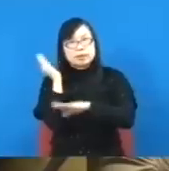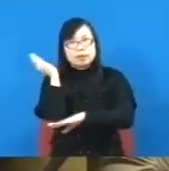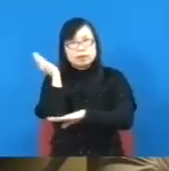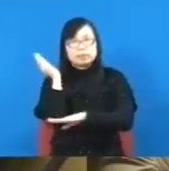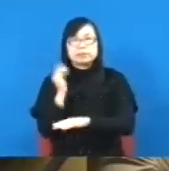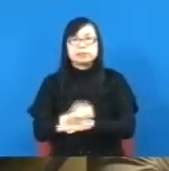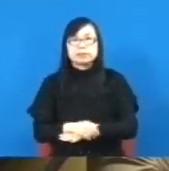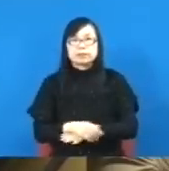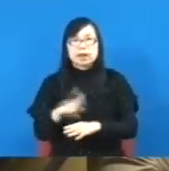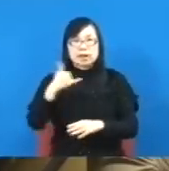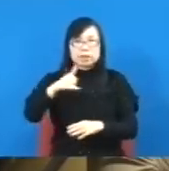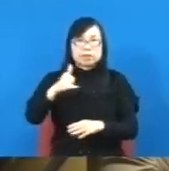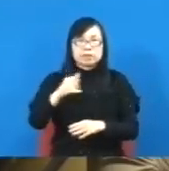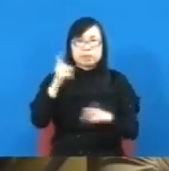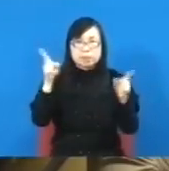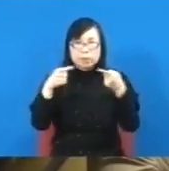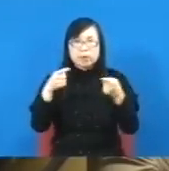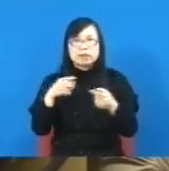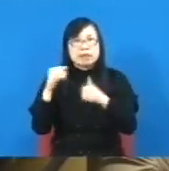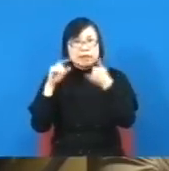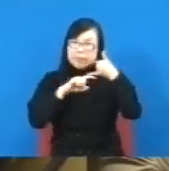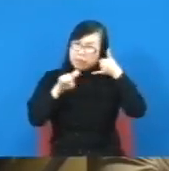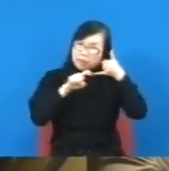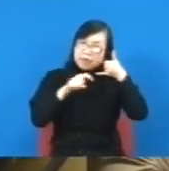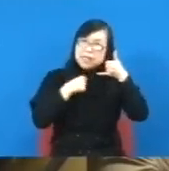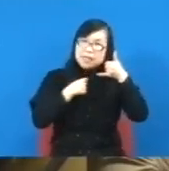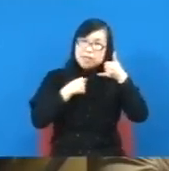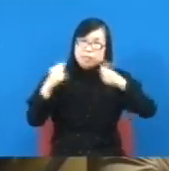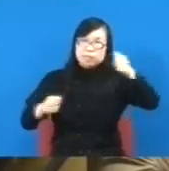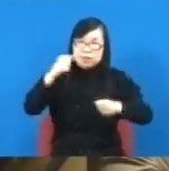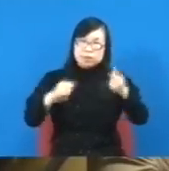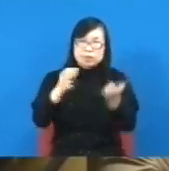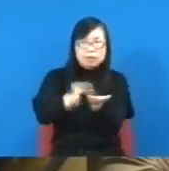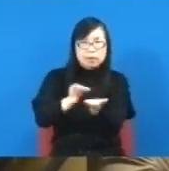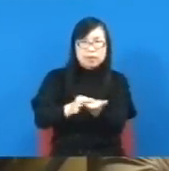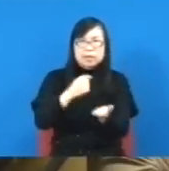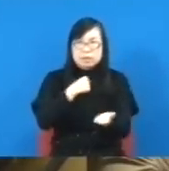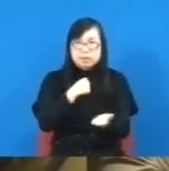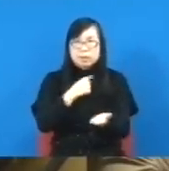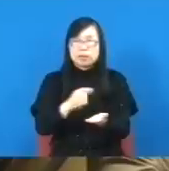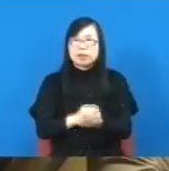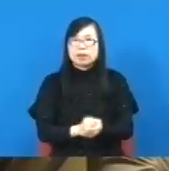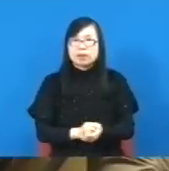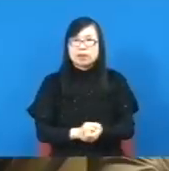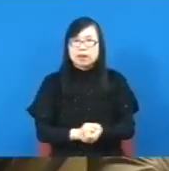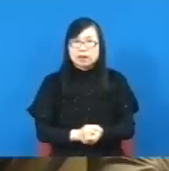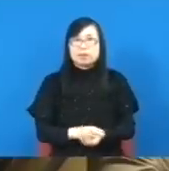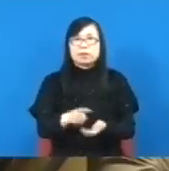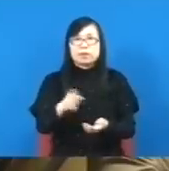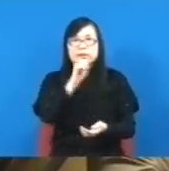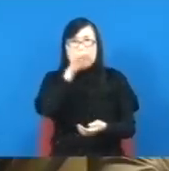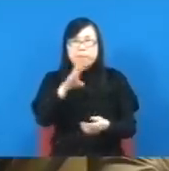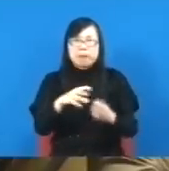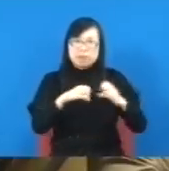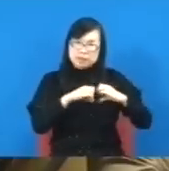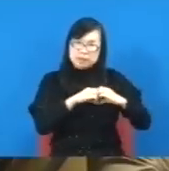我哋去做節目又打電話喂阿梁生，使唔使要車位啊？佢第日就問阿陳靜生：喂，使唔使人位啊？佢